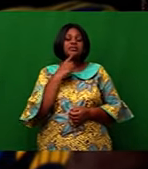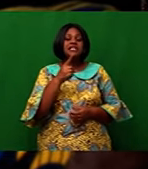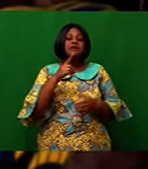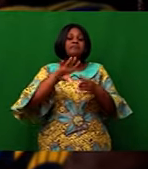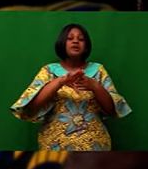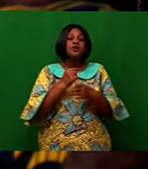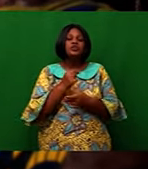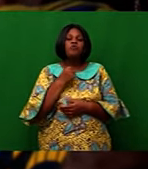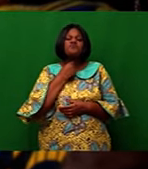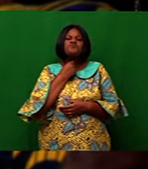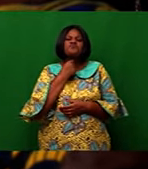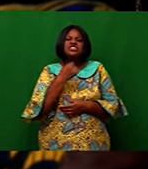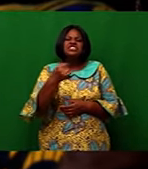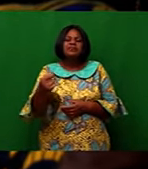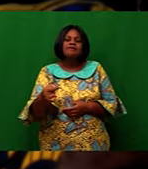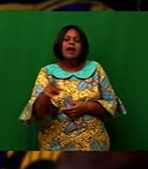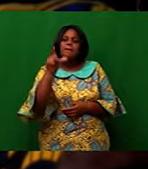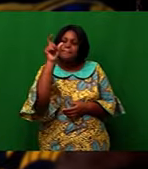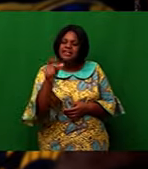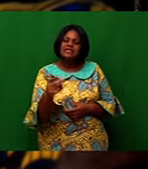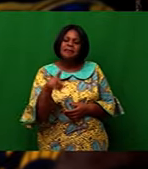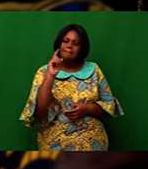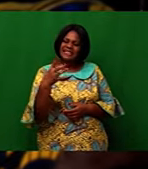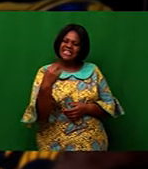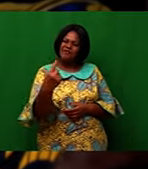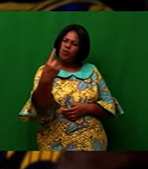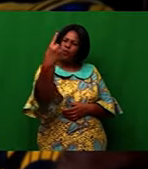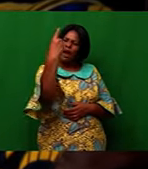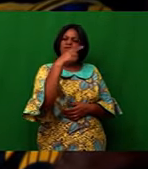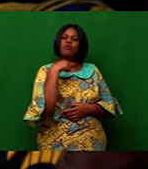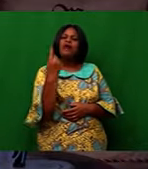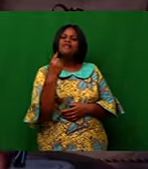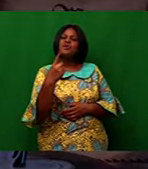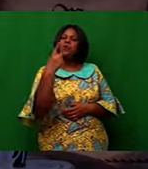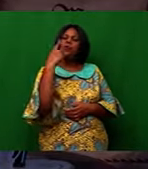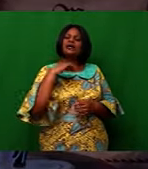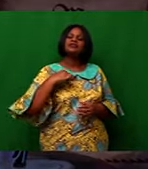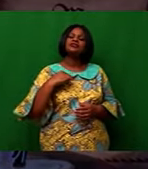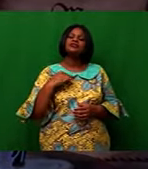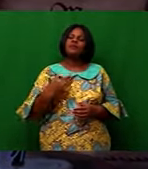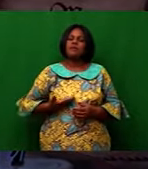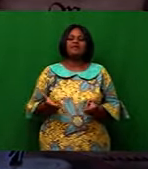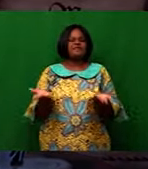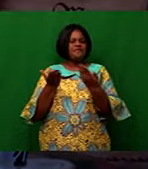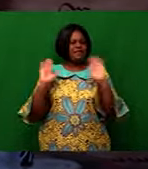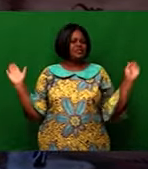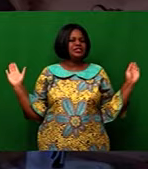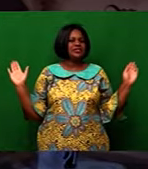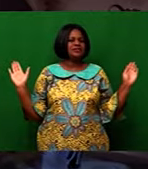kweruchiva mumwe nemumwe ngave nemukadzi wake mumwe chete kwete vaviri mashoko makukutu